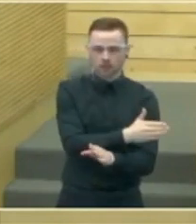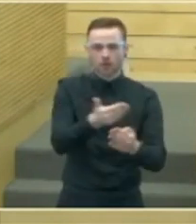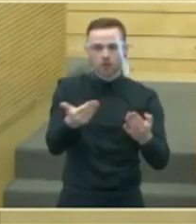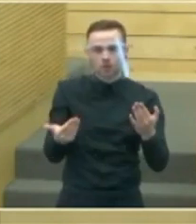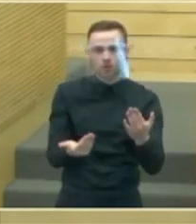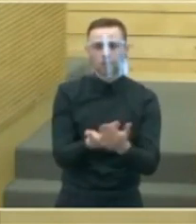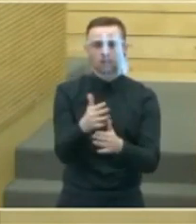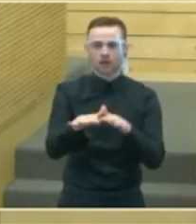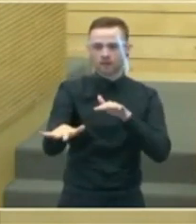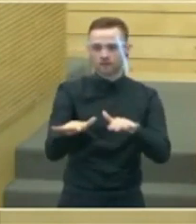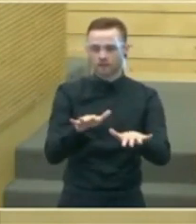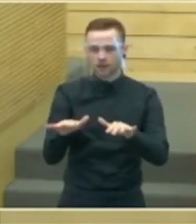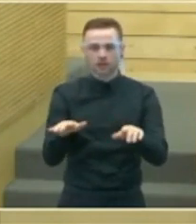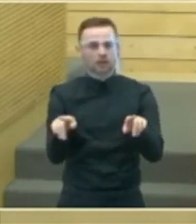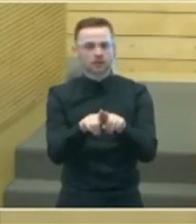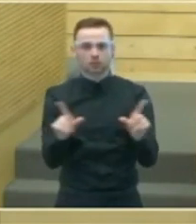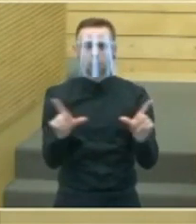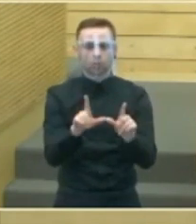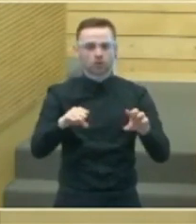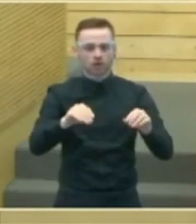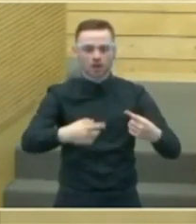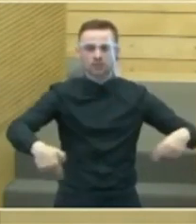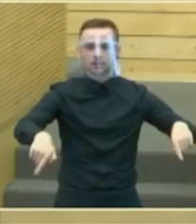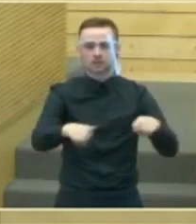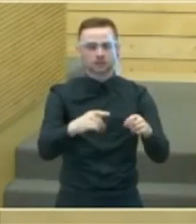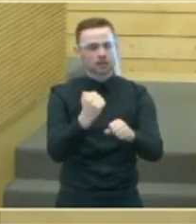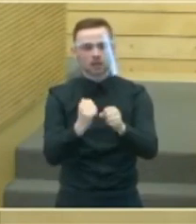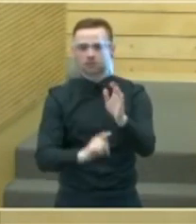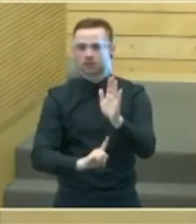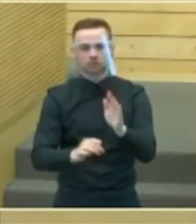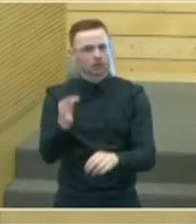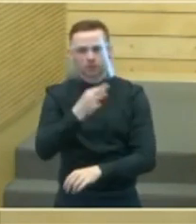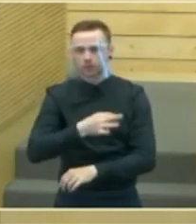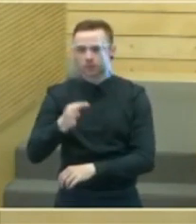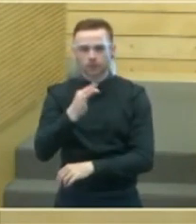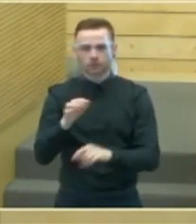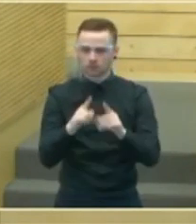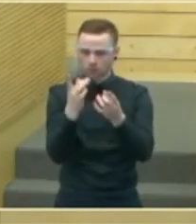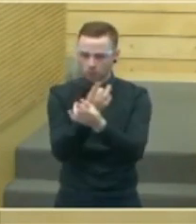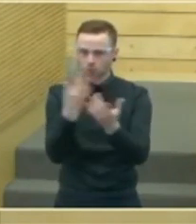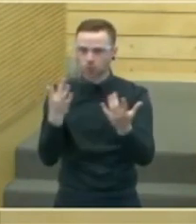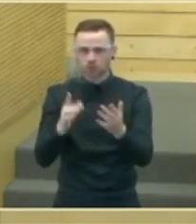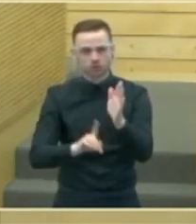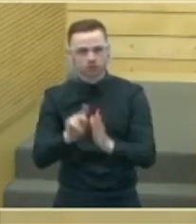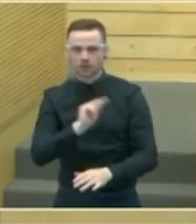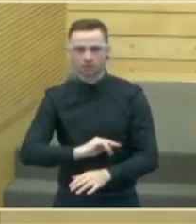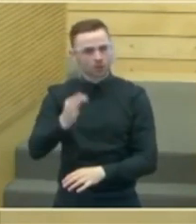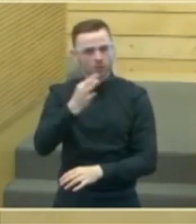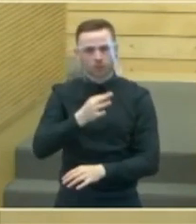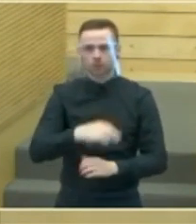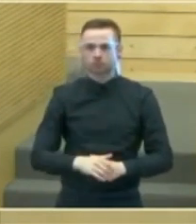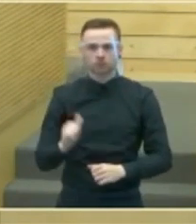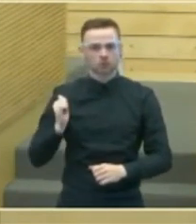neatnaujino veiklos ištisi ūkio sektoriai ir kultūros įstaigos. Žmonės neteko